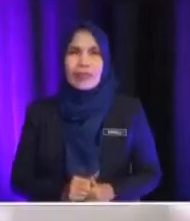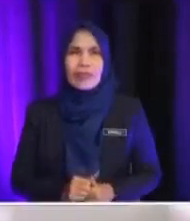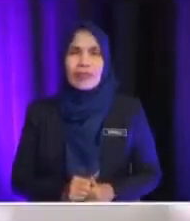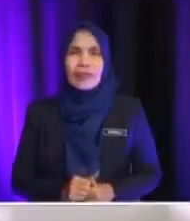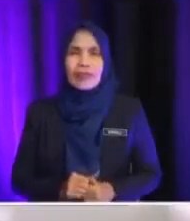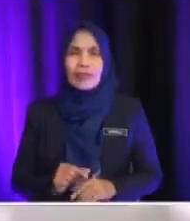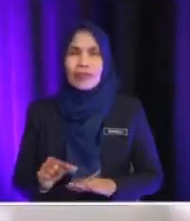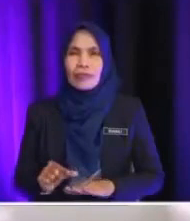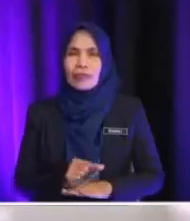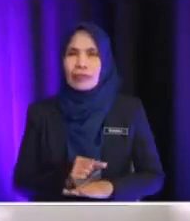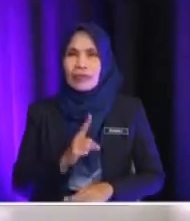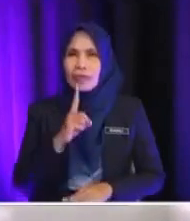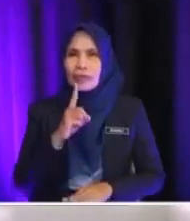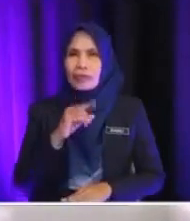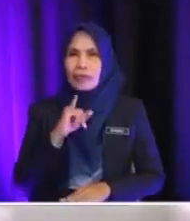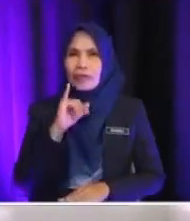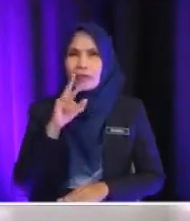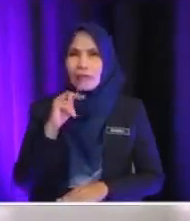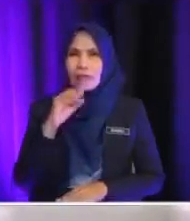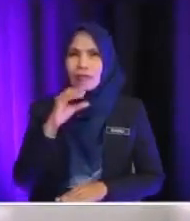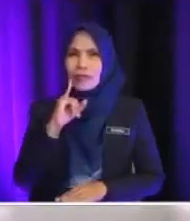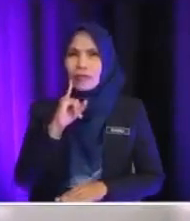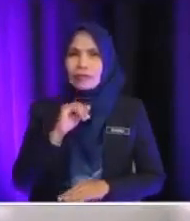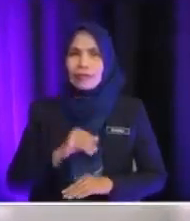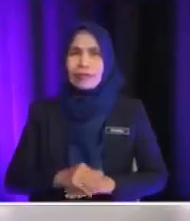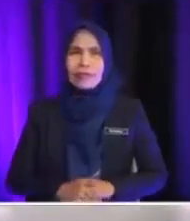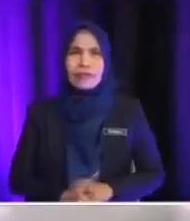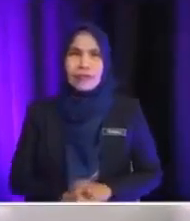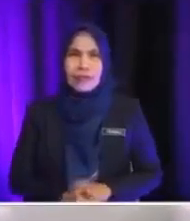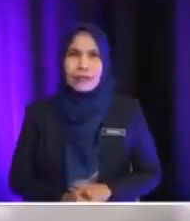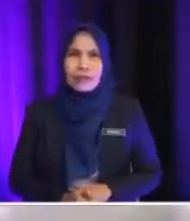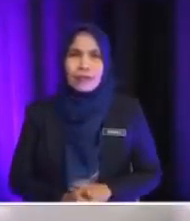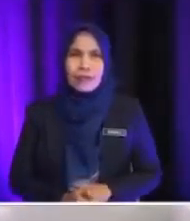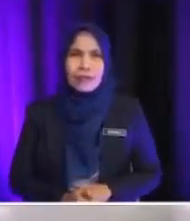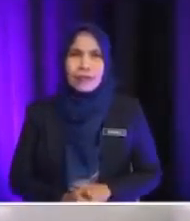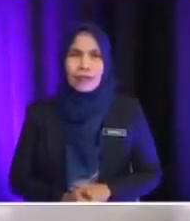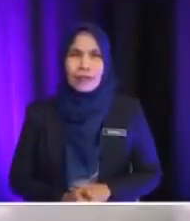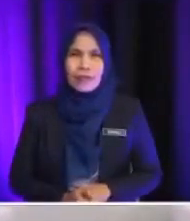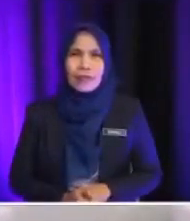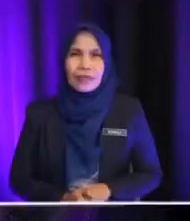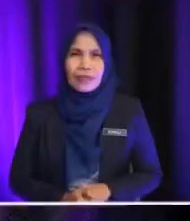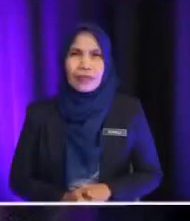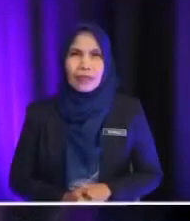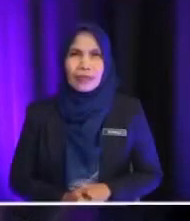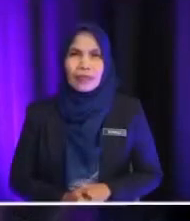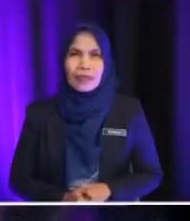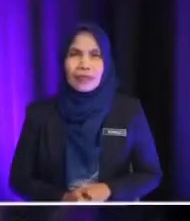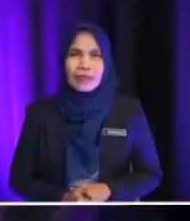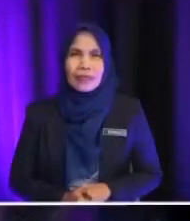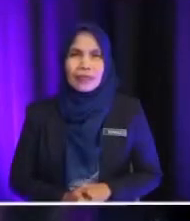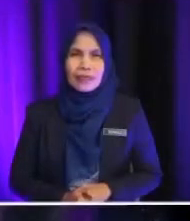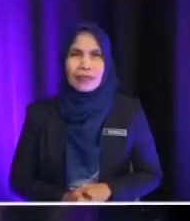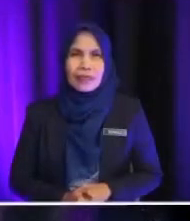1 inci. 1 inci. Macam tu. Okey. Okey. 1 inci halia. Okey. Seterusnya cikgu.